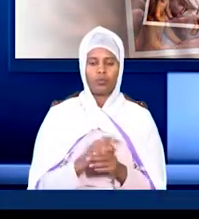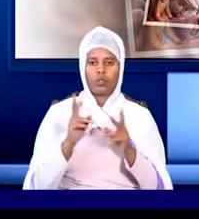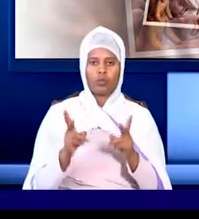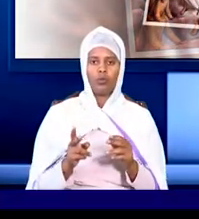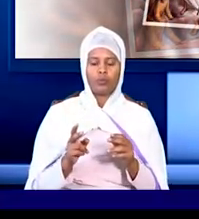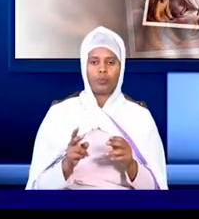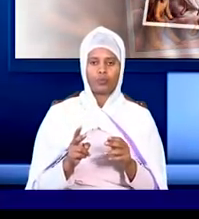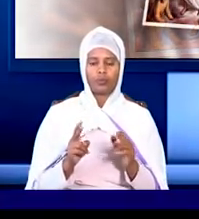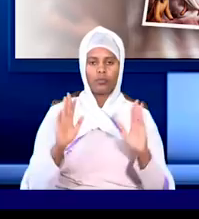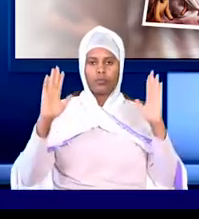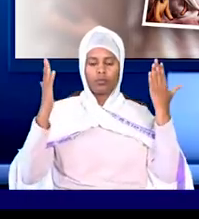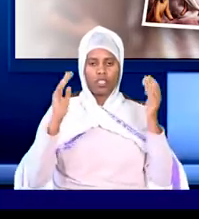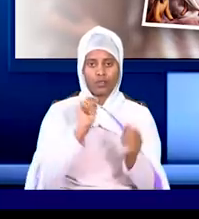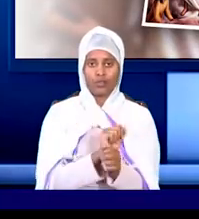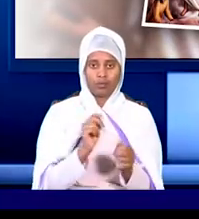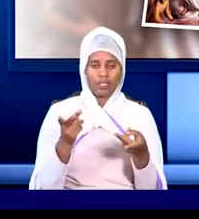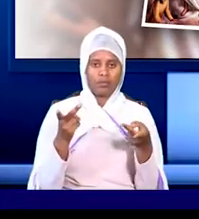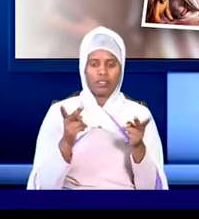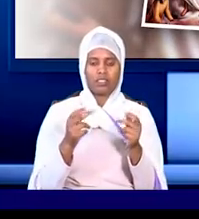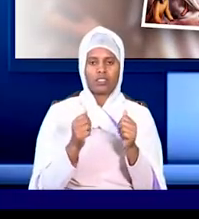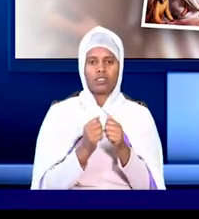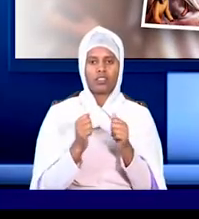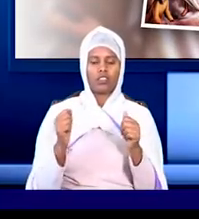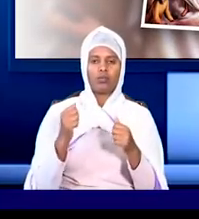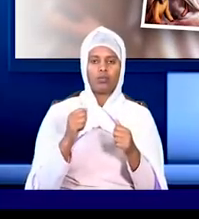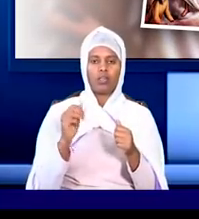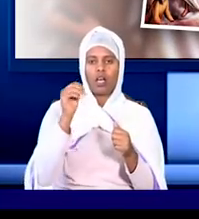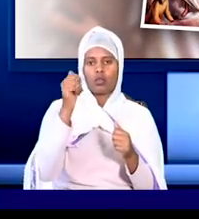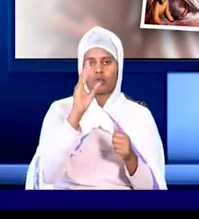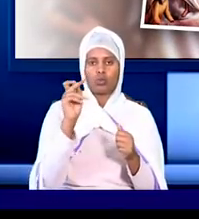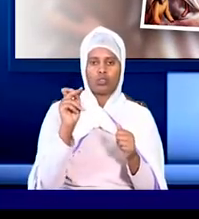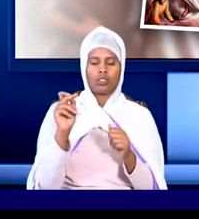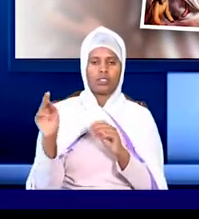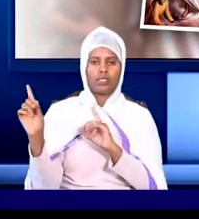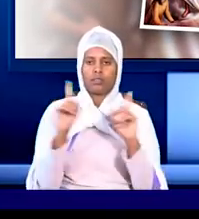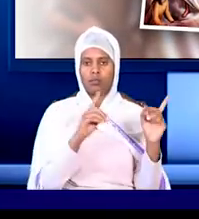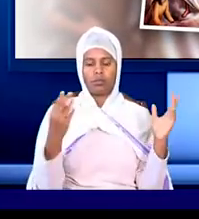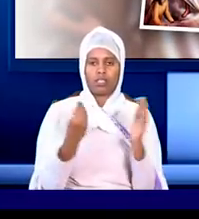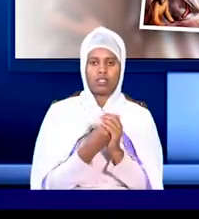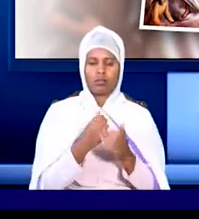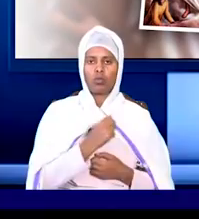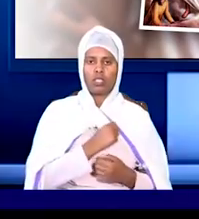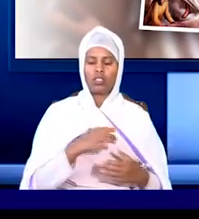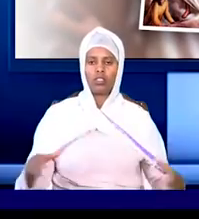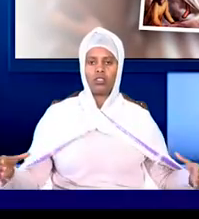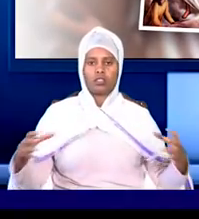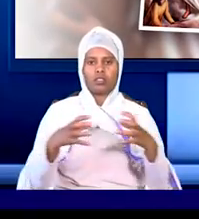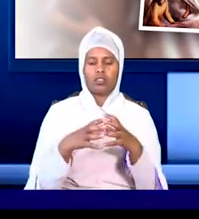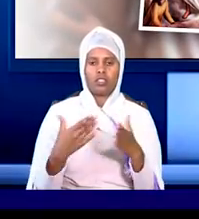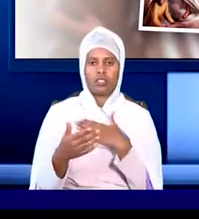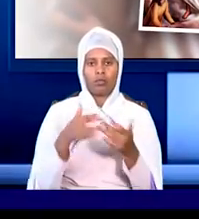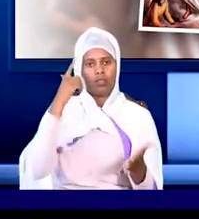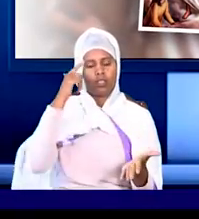መቓብር ብኦም ተቐይዱ ክነብር ዓቀብቲ ግበረላ በልዎ ሞ ከምቲ ደለኹምሞ